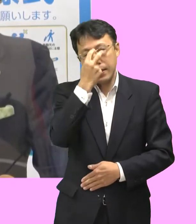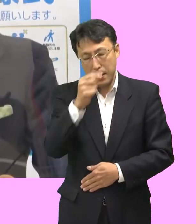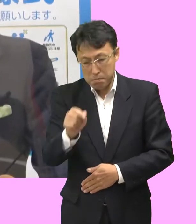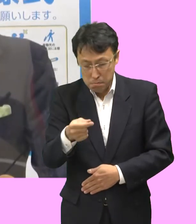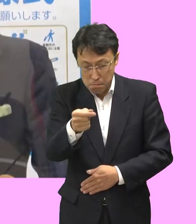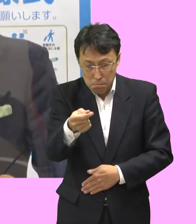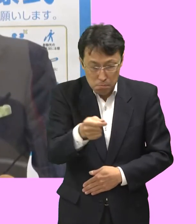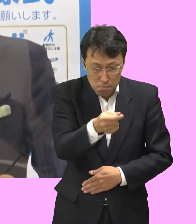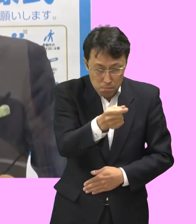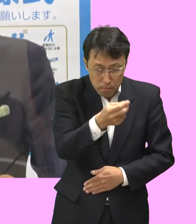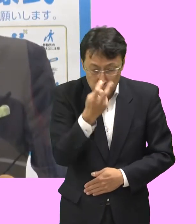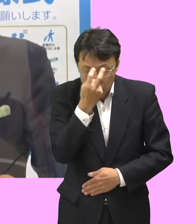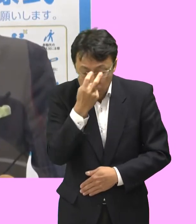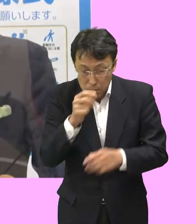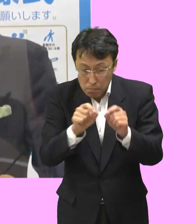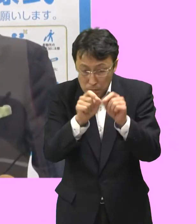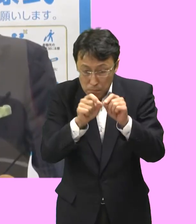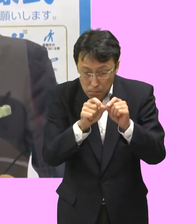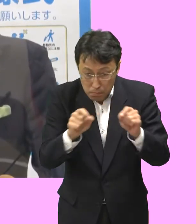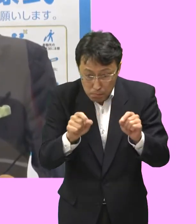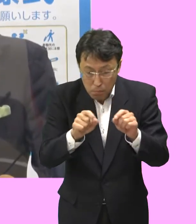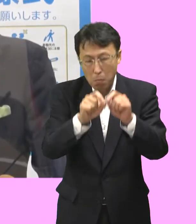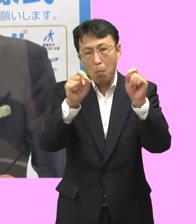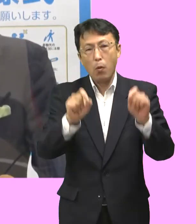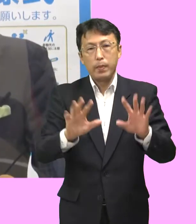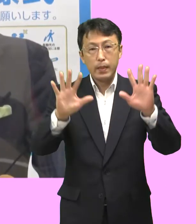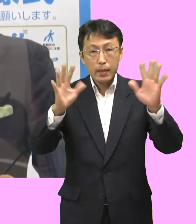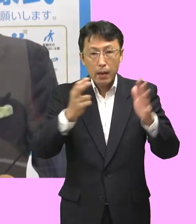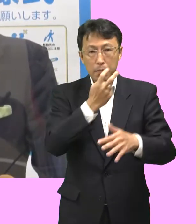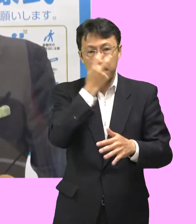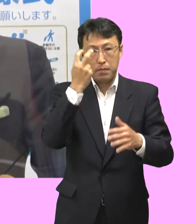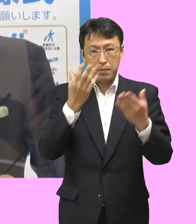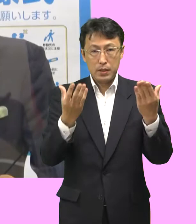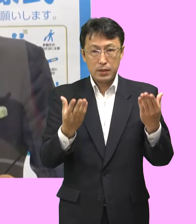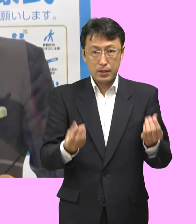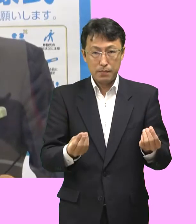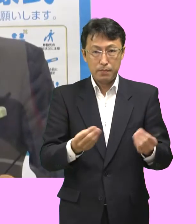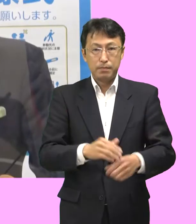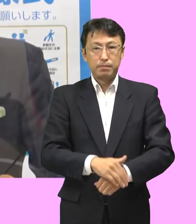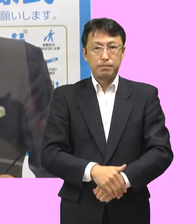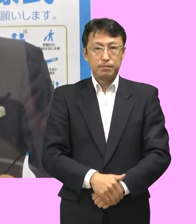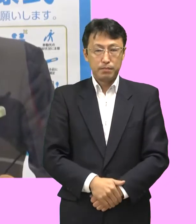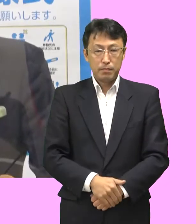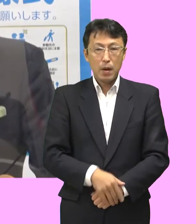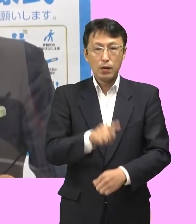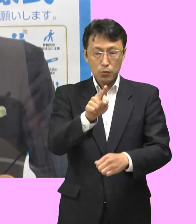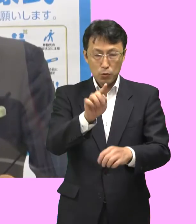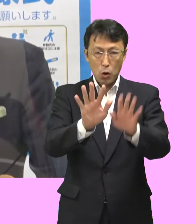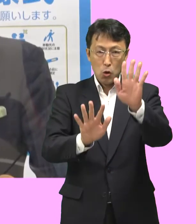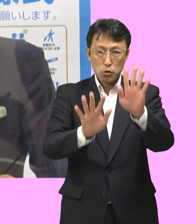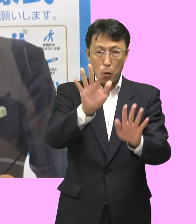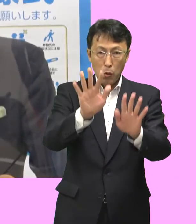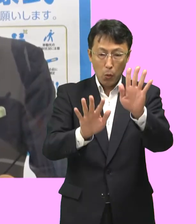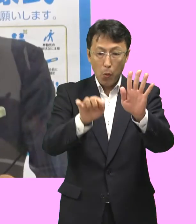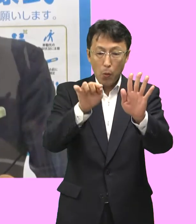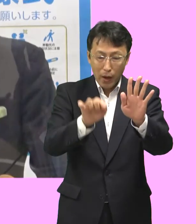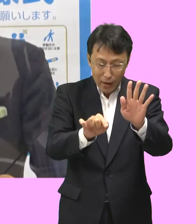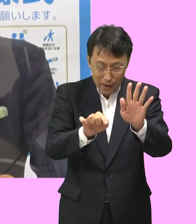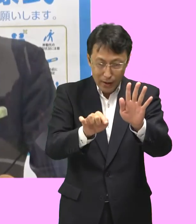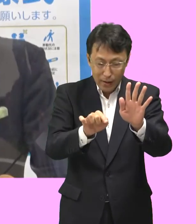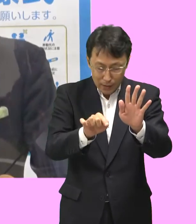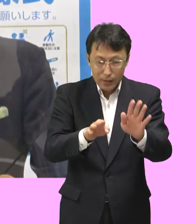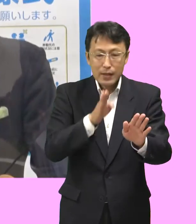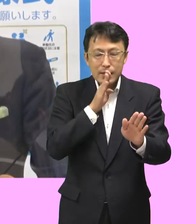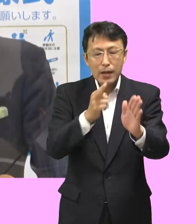ことが判明したか、状況の中でですね、こちらに宿泊予定のお客様に関し